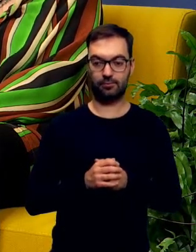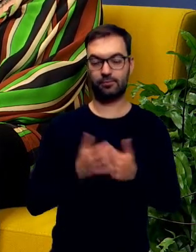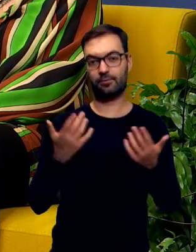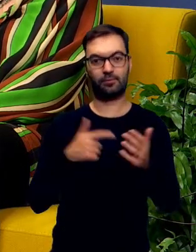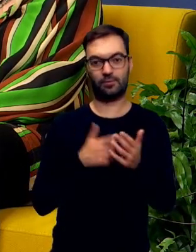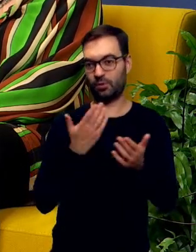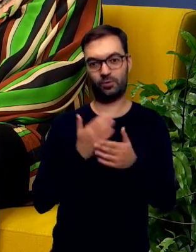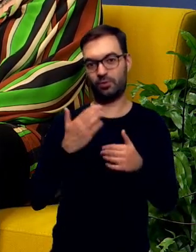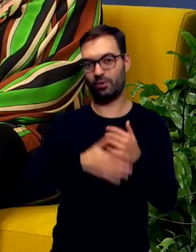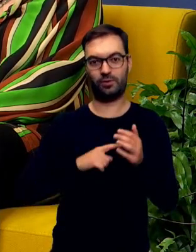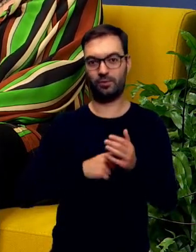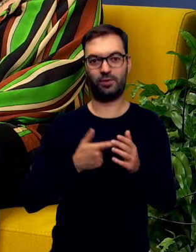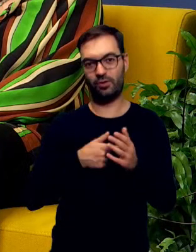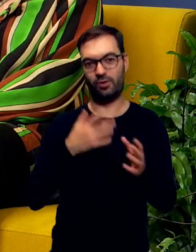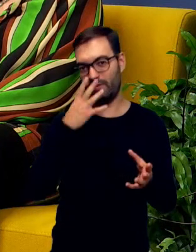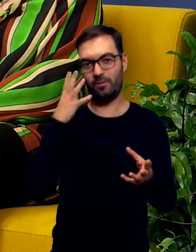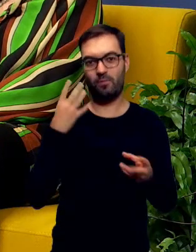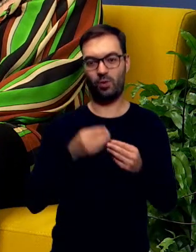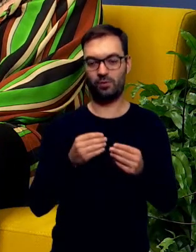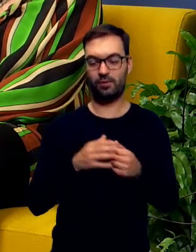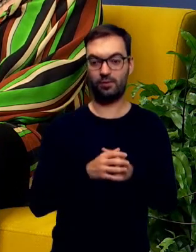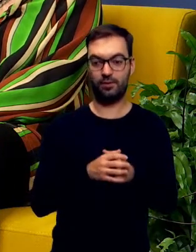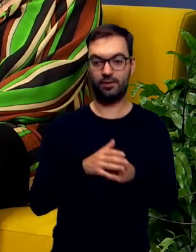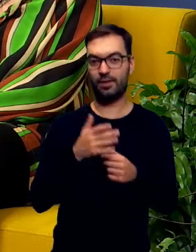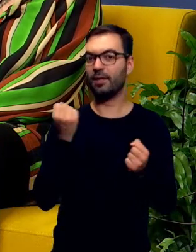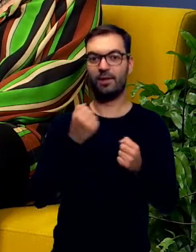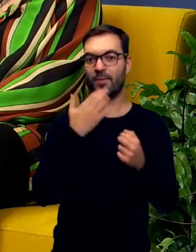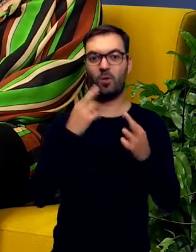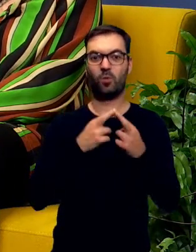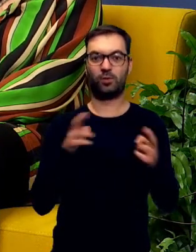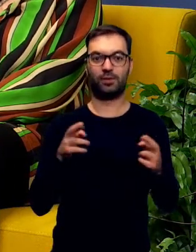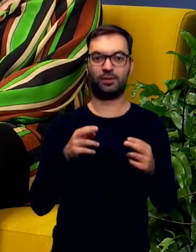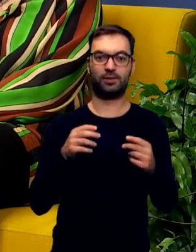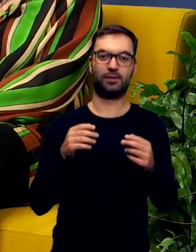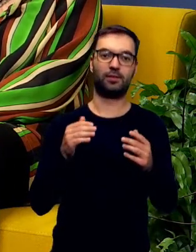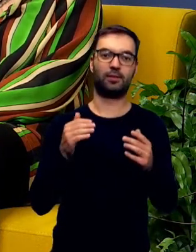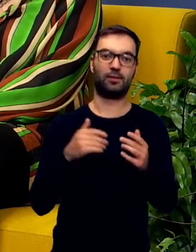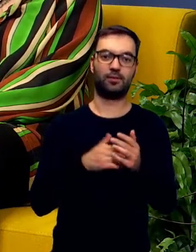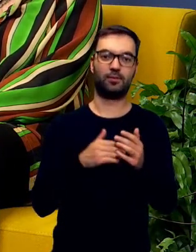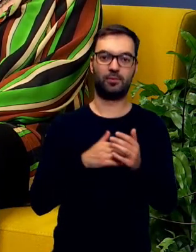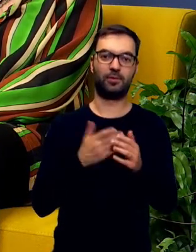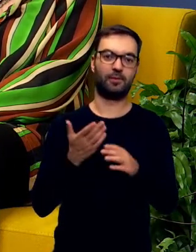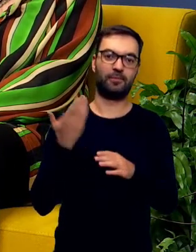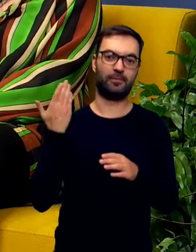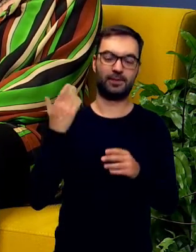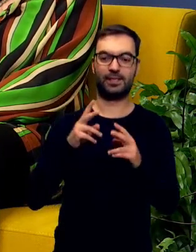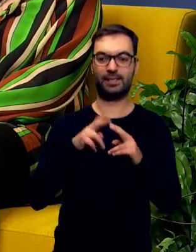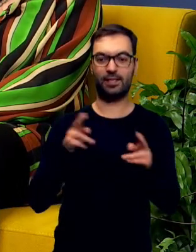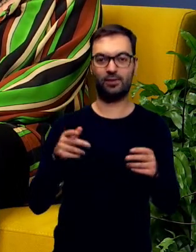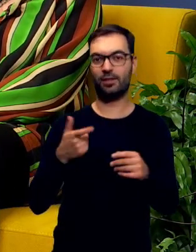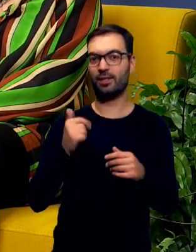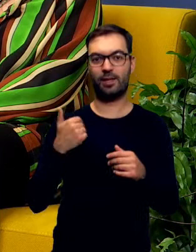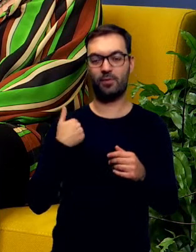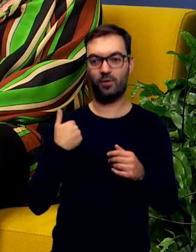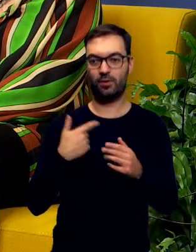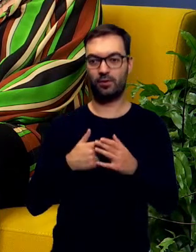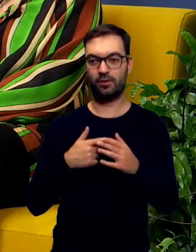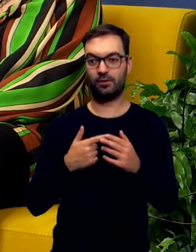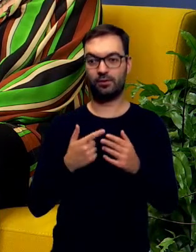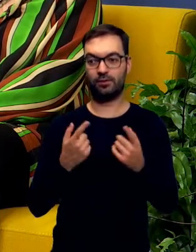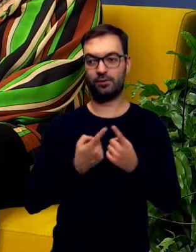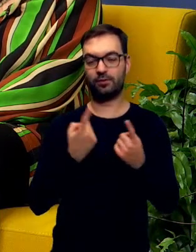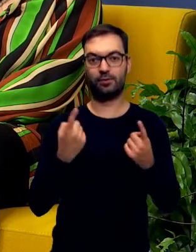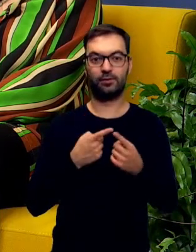to w zasadzie tyle, tak można podsumować, no bo ona nie różniła się jakoś zasadniczo od poprzednich sezonów. Nie mieliśmy do